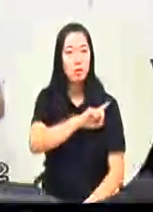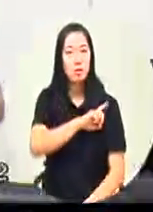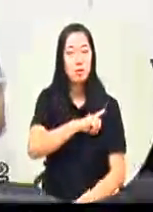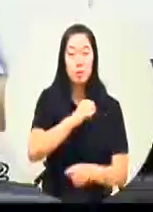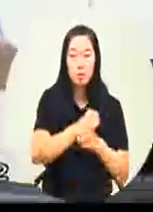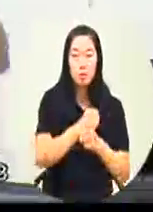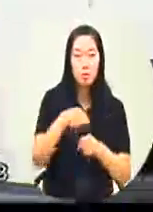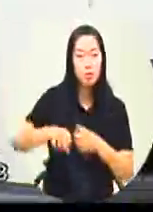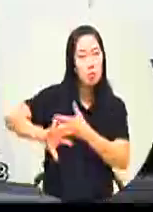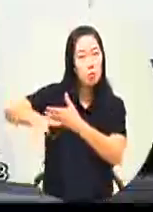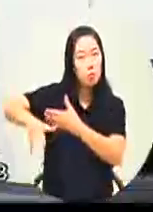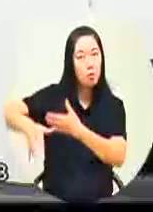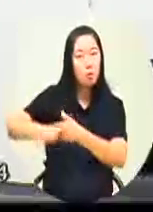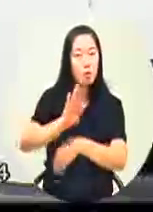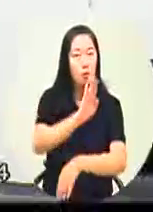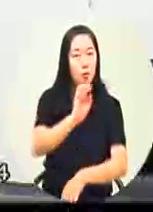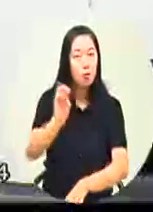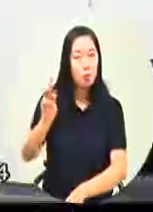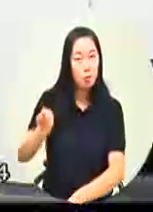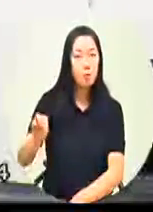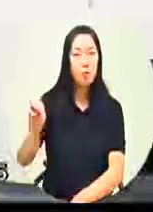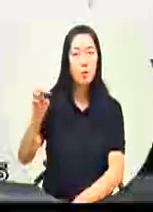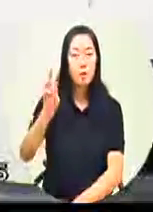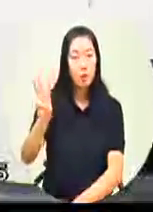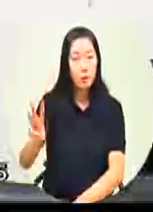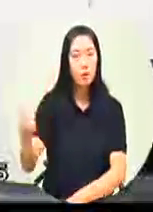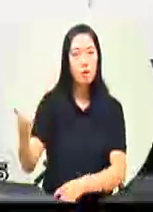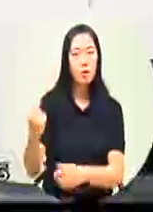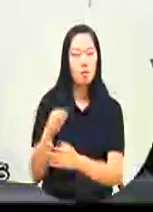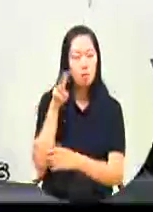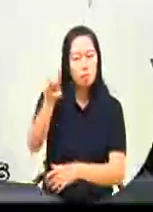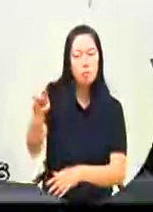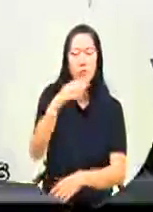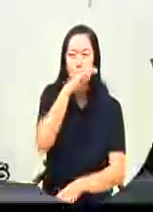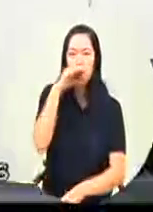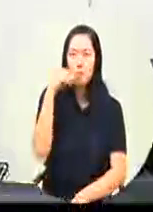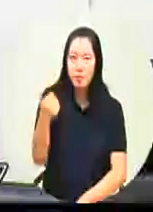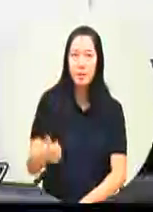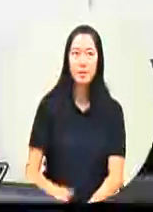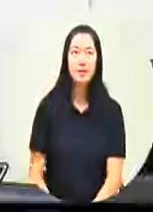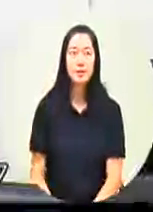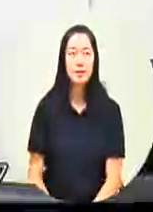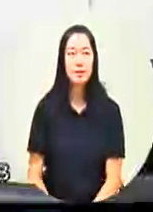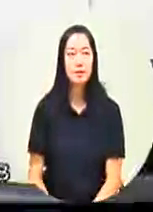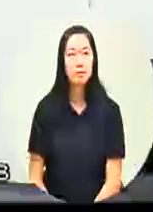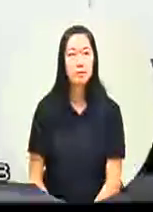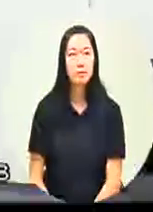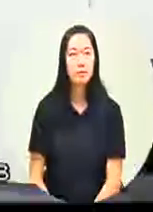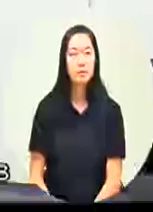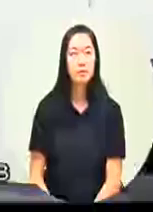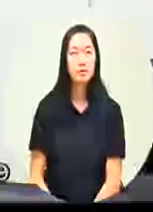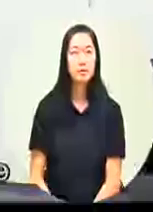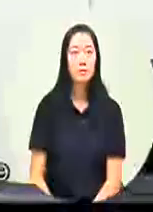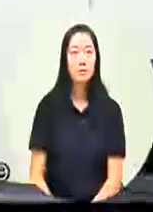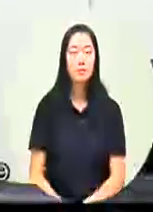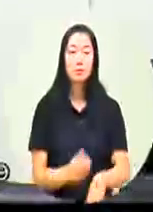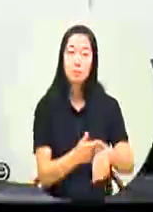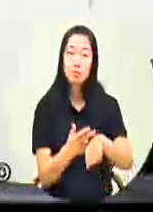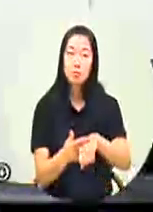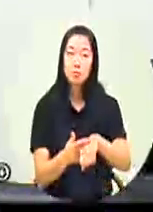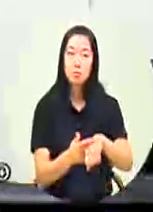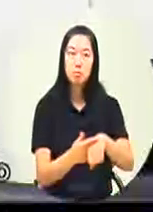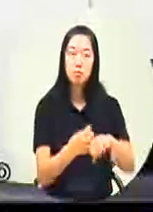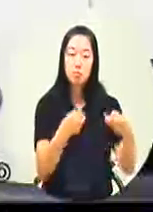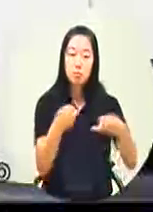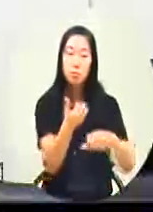的那些 BMW 双 V 的那种很流线，所以我拜托您这看上面两个地方大破者成效如何，我看都没有提，可能成